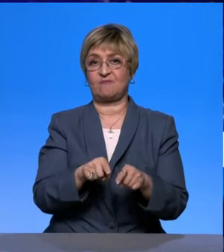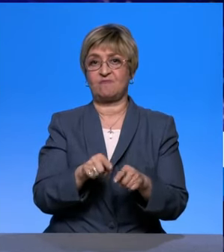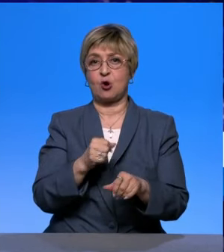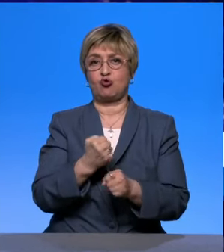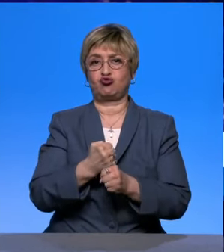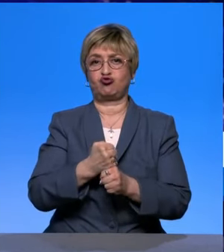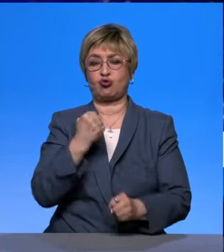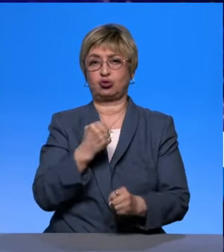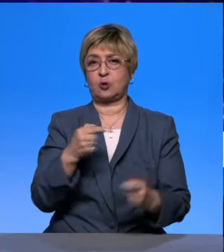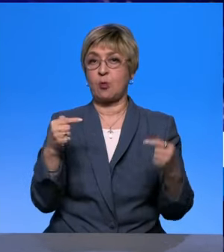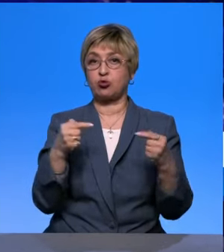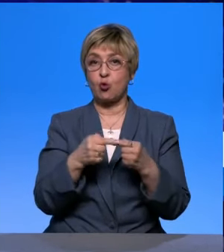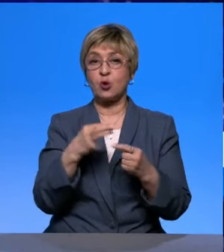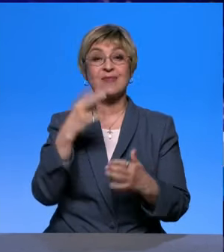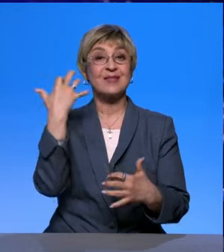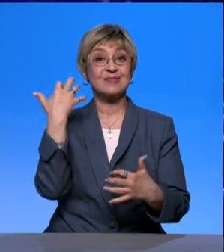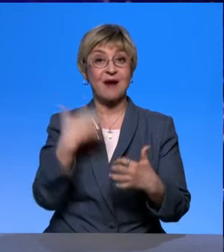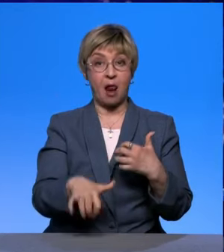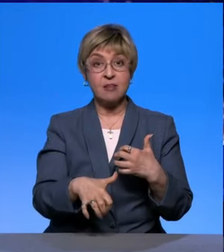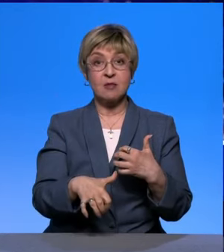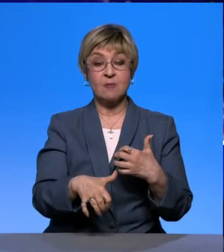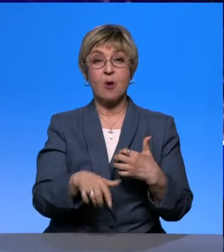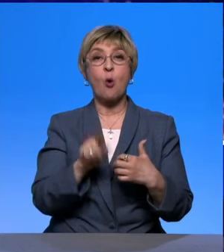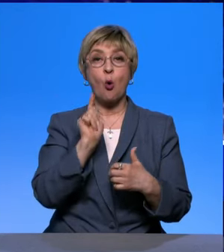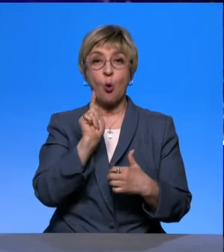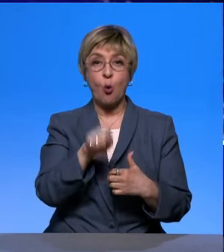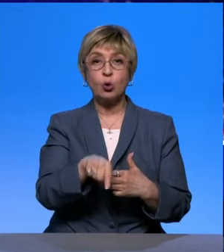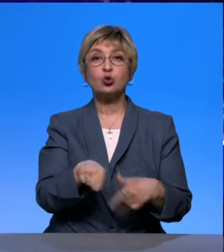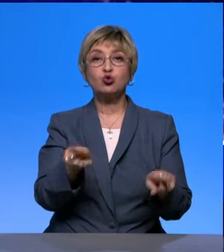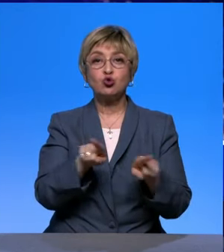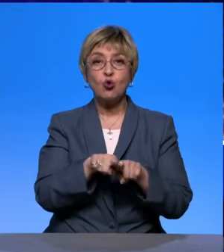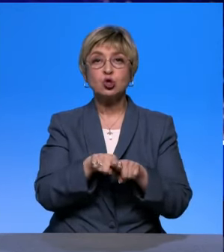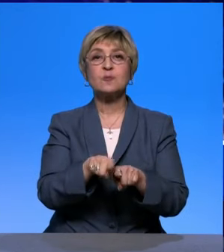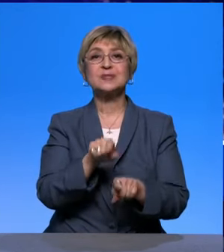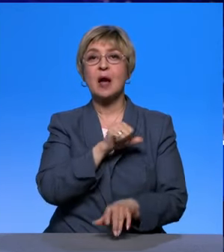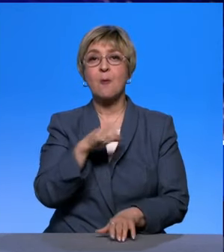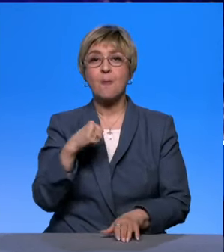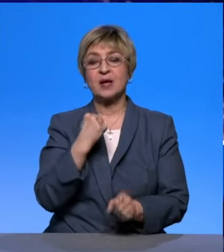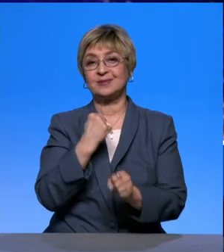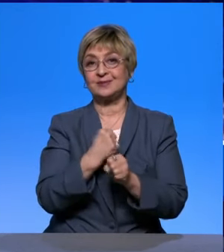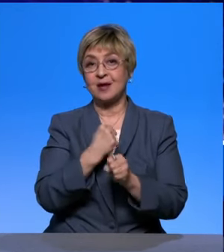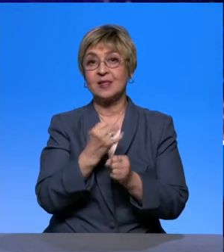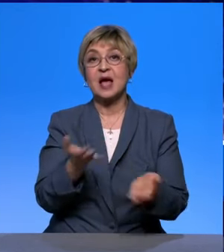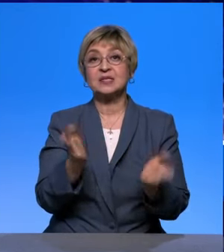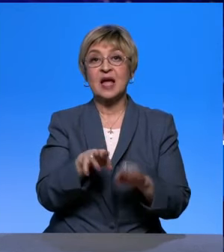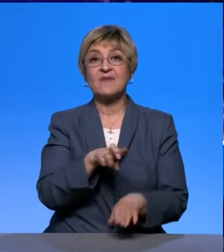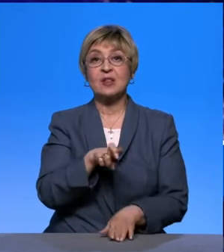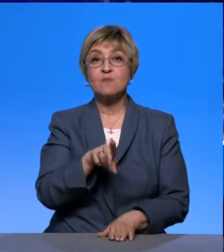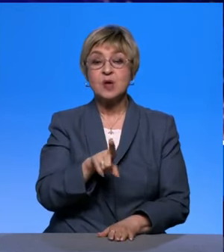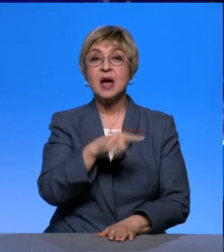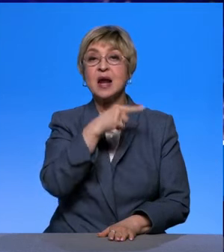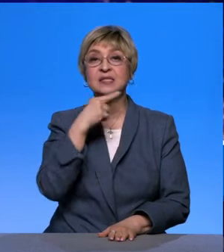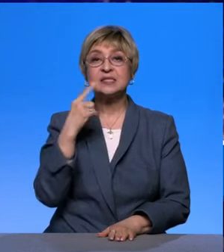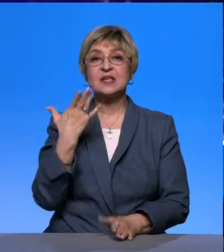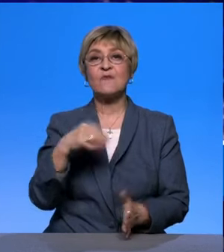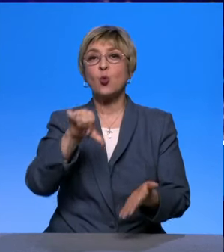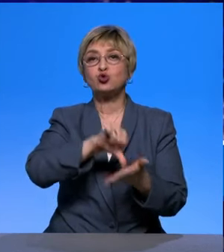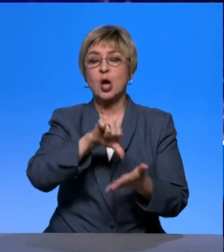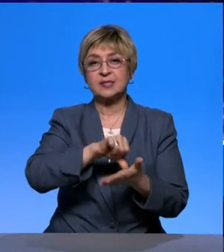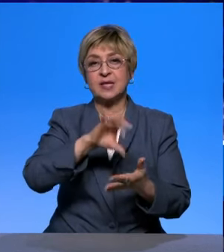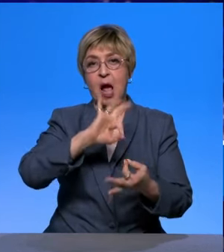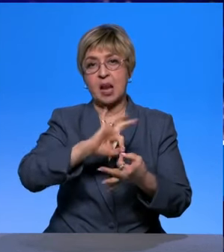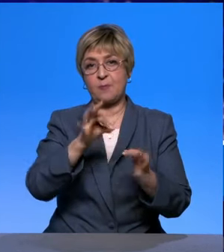и нейтральным, он бы то же самое сделал и оставил бы Россию в числе участников Олимпиады